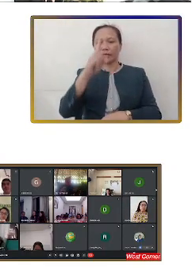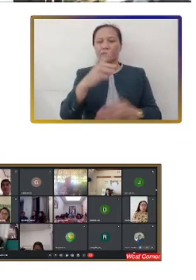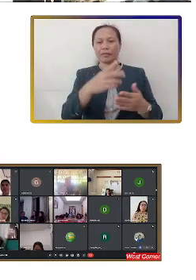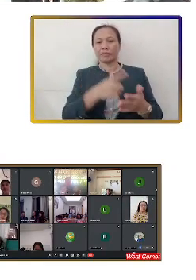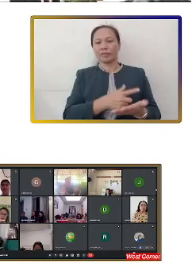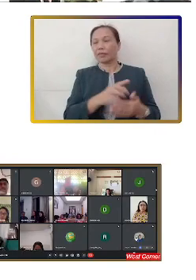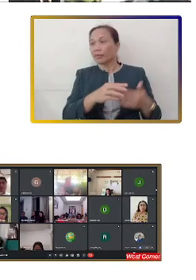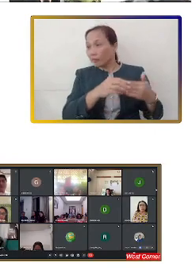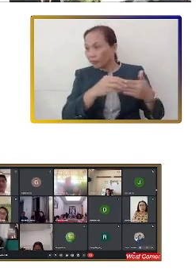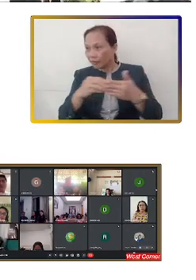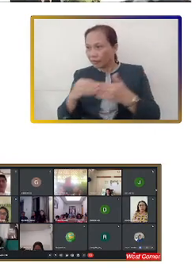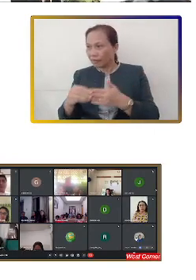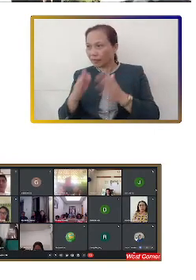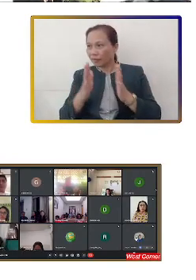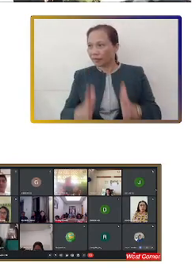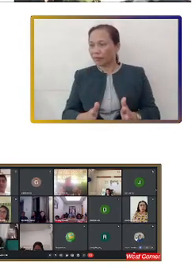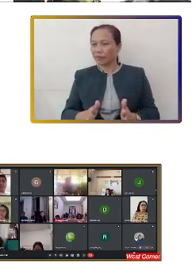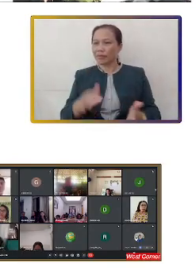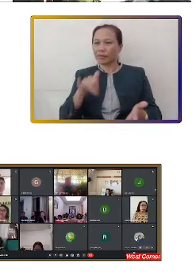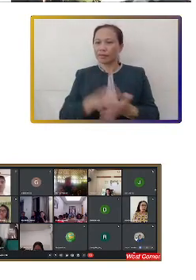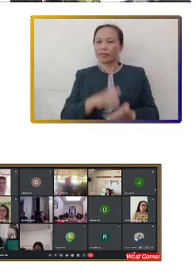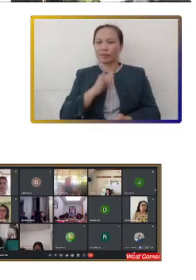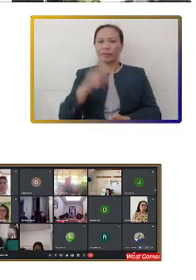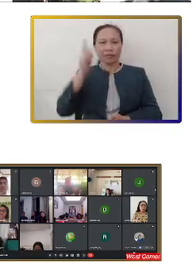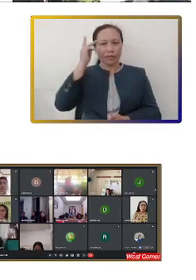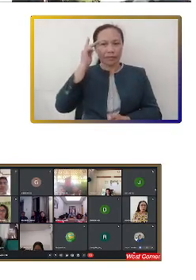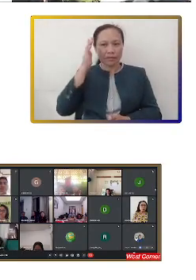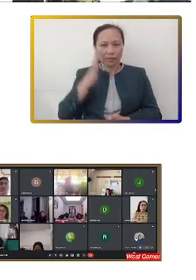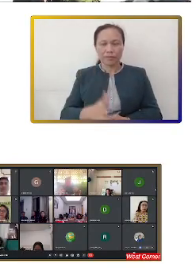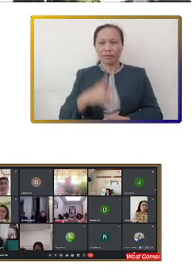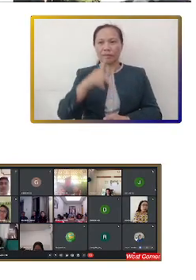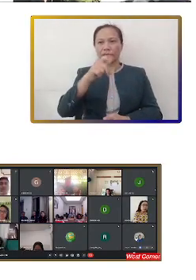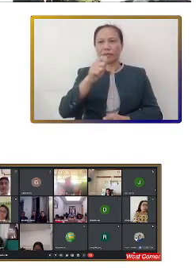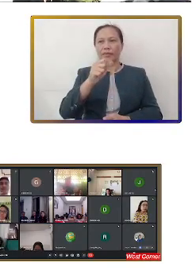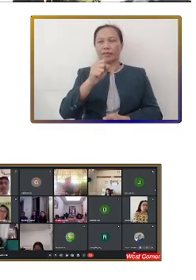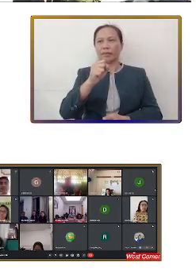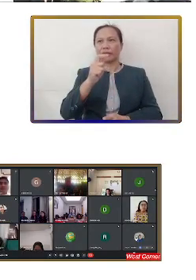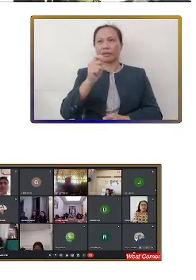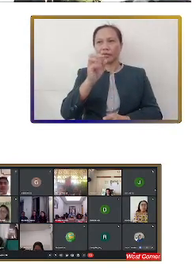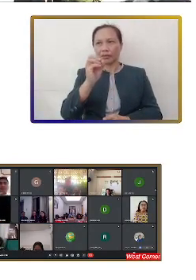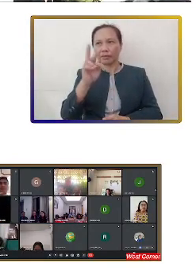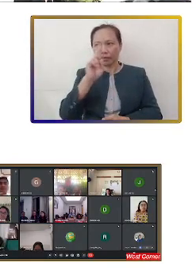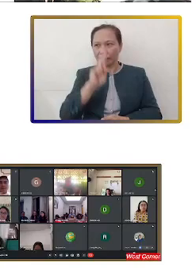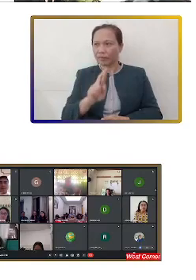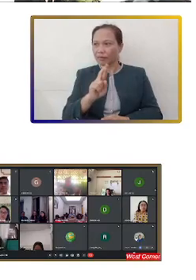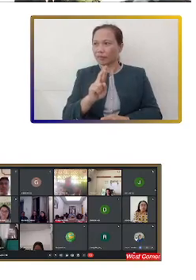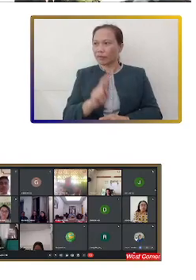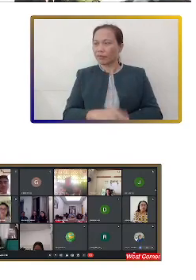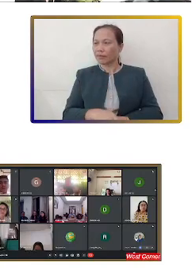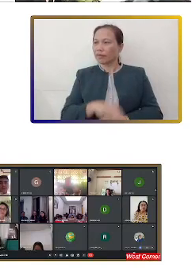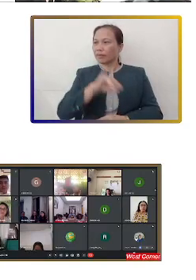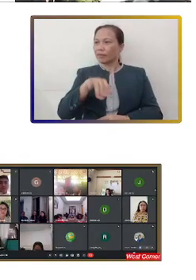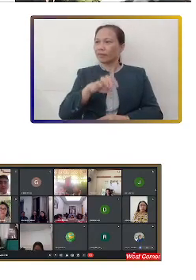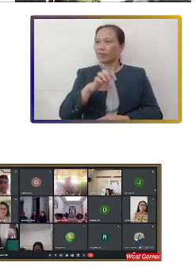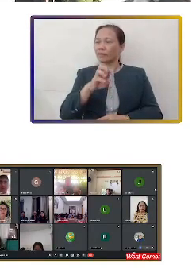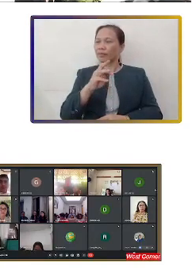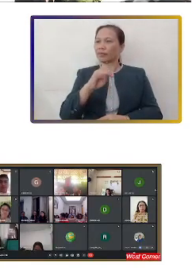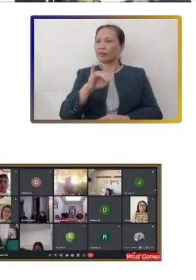pastor. Okay, ang Diyos ang nagbibigay ng leader, and that's the pastor. Okay, Jeremiah chapter 3 and